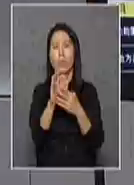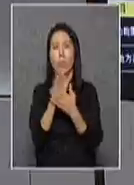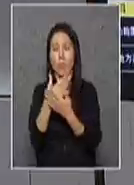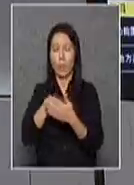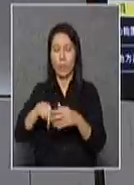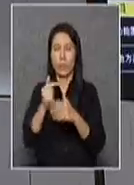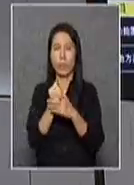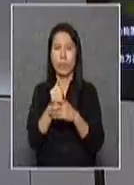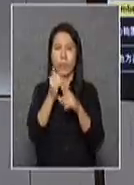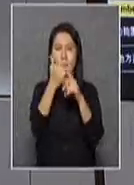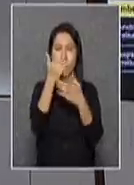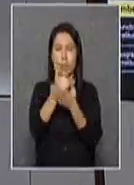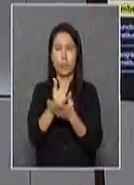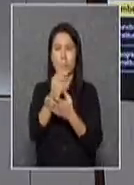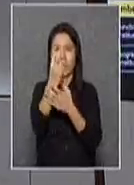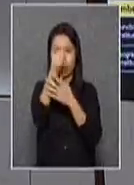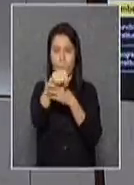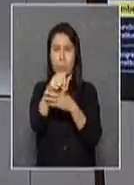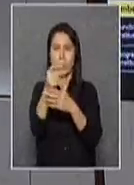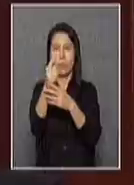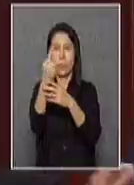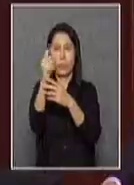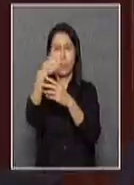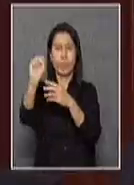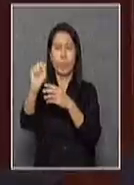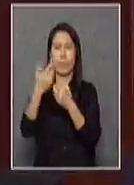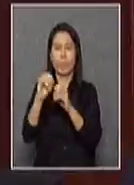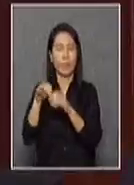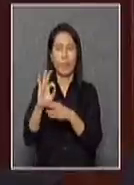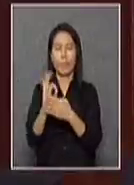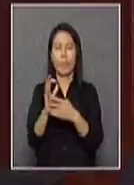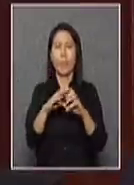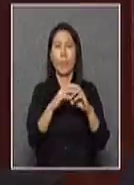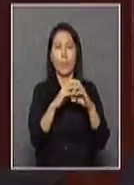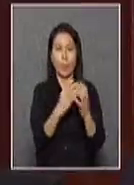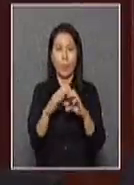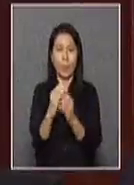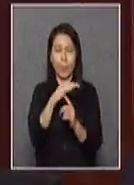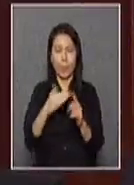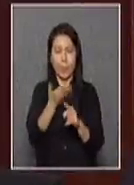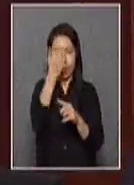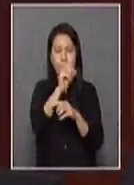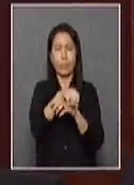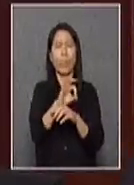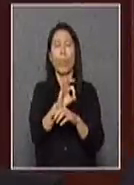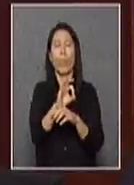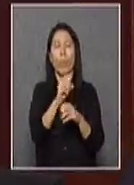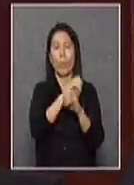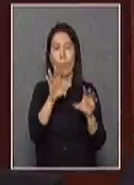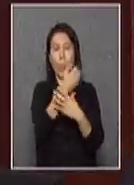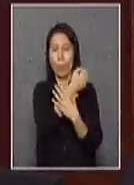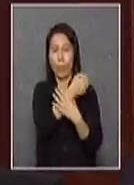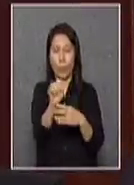員16位出席，2位贊成，11位反對，冇人棄權。議題未獲得兩部分在席委員分別以過半數贊成，我宣布修正